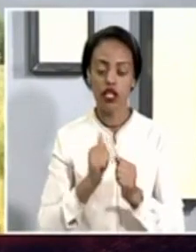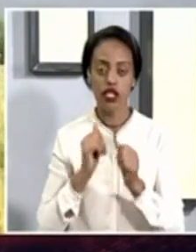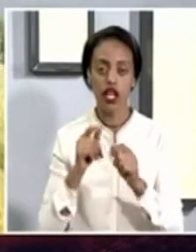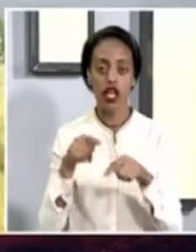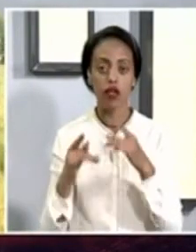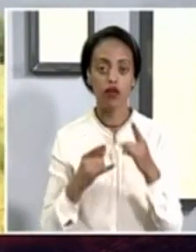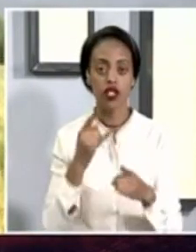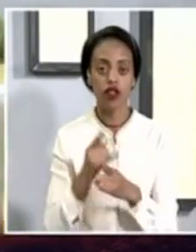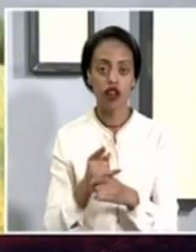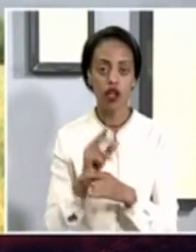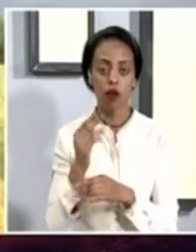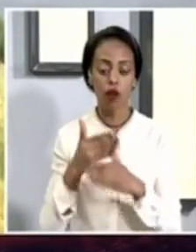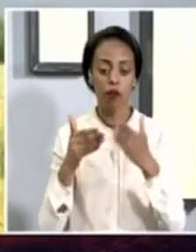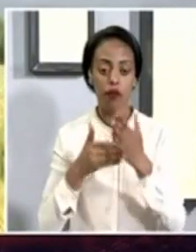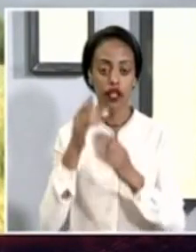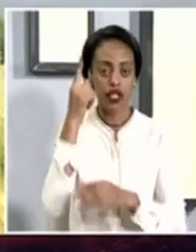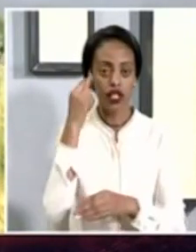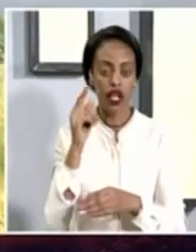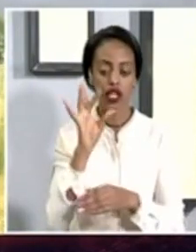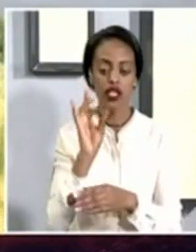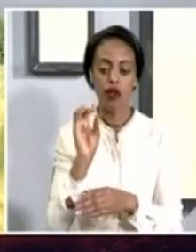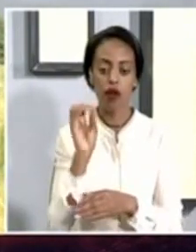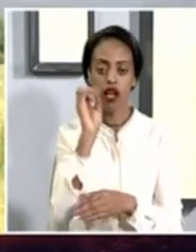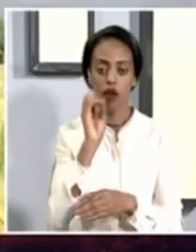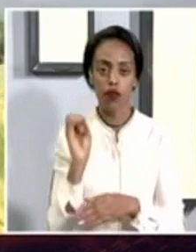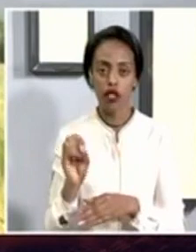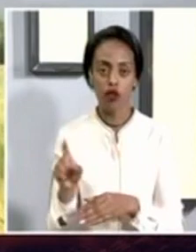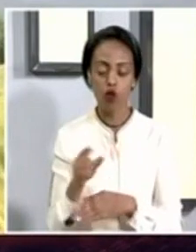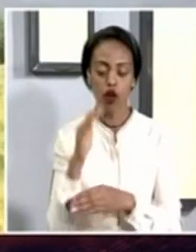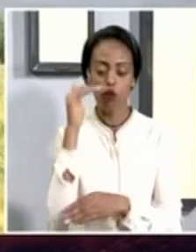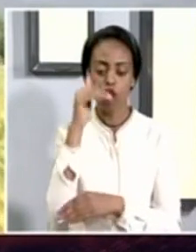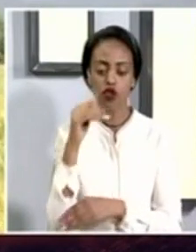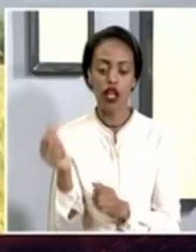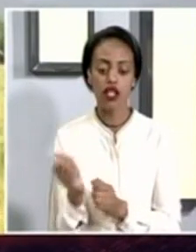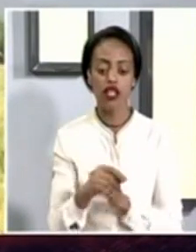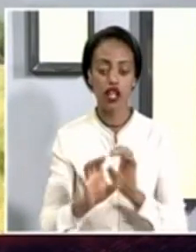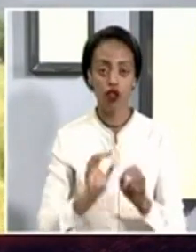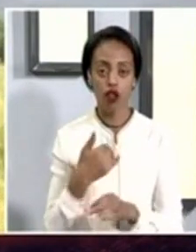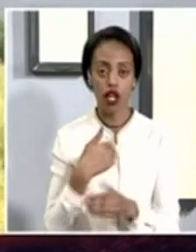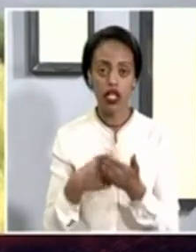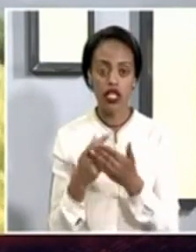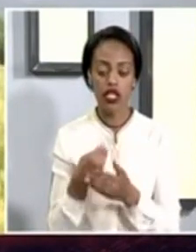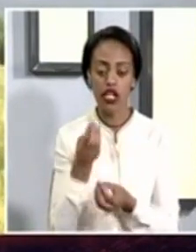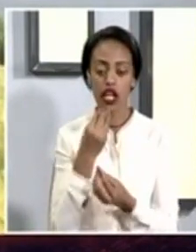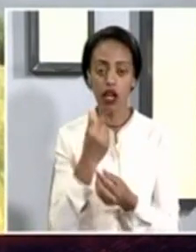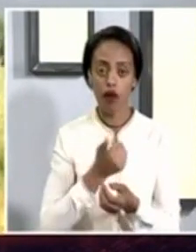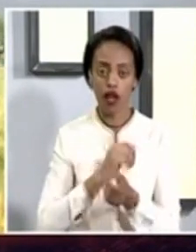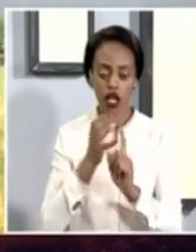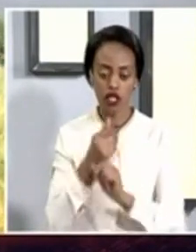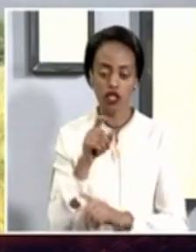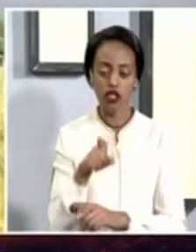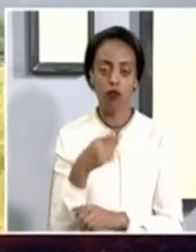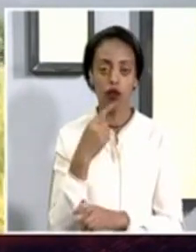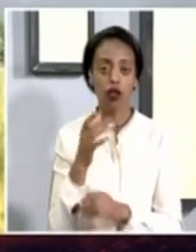ለብዘበን ኣብ ብብርኪ ትግራይ ማለት እዩ 80 ዝኣክል መሸላኽ ዝረእ ተገይሩ ዘሎ እዚ ቀለብና ክንሕዝ ክንክእል ኣለና ተባሂሉ ተዘርዩ